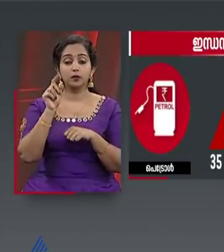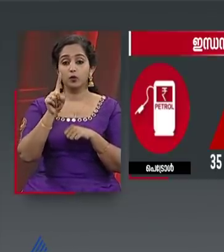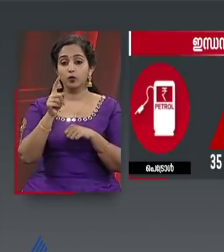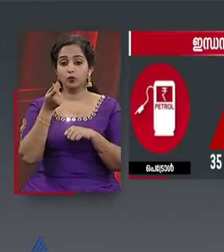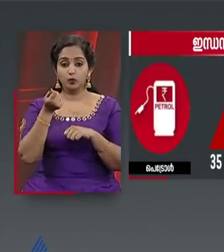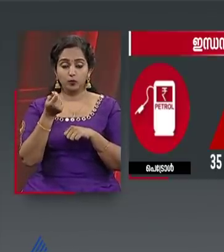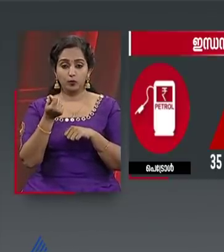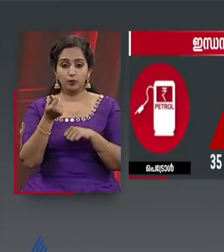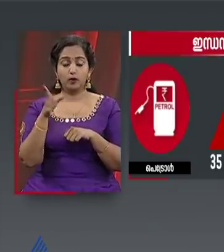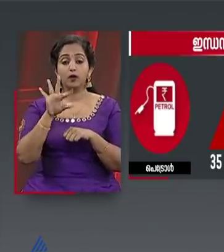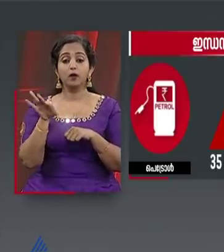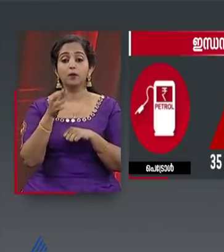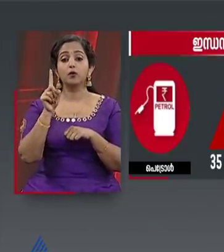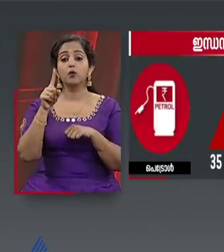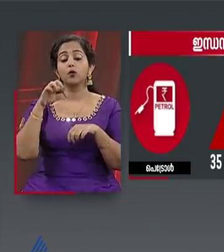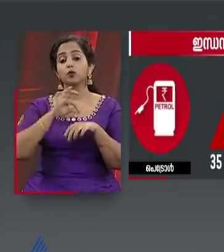81 രൂപ 82 പൈസയാണ്. കോഴിക്കോട് പെട്രോൾ വില